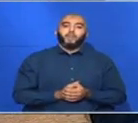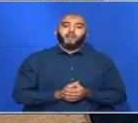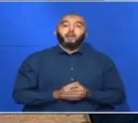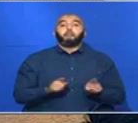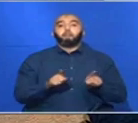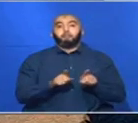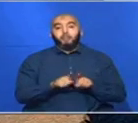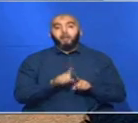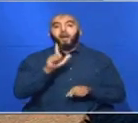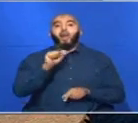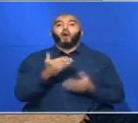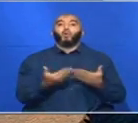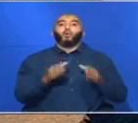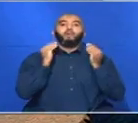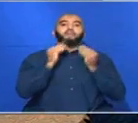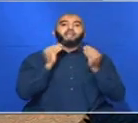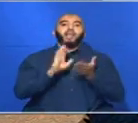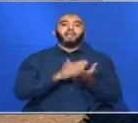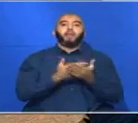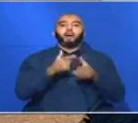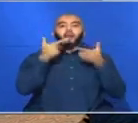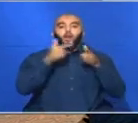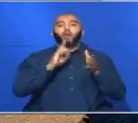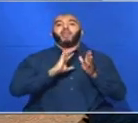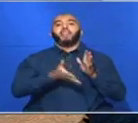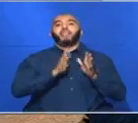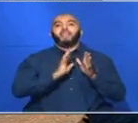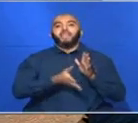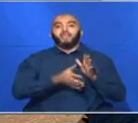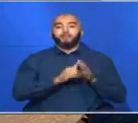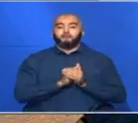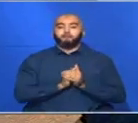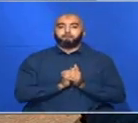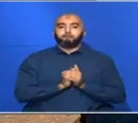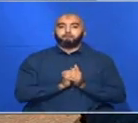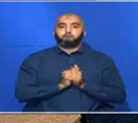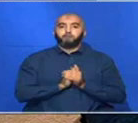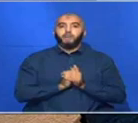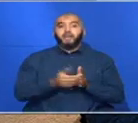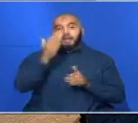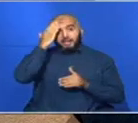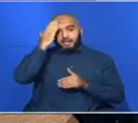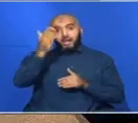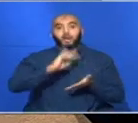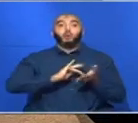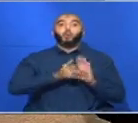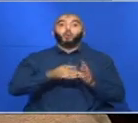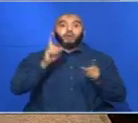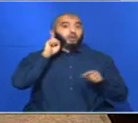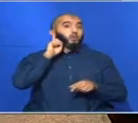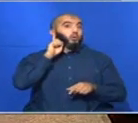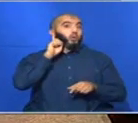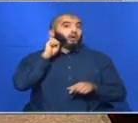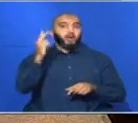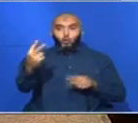ايها الافاضل بان يرافقنا زميل فيصل في ترجمته هذا اللقاء المبارك عبر لغه الاشاره وعبره نحو نحيي جميع متابعين